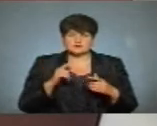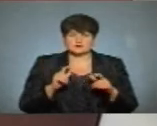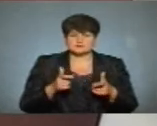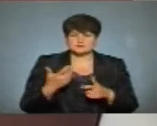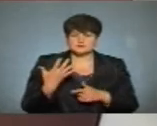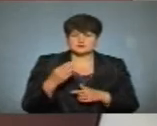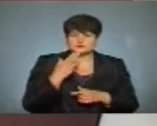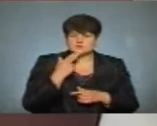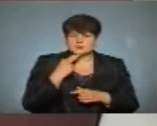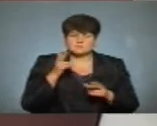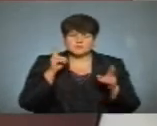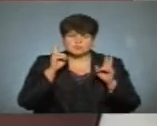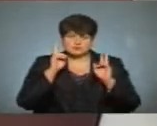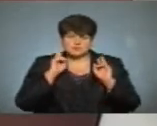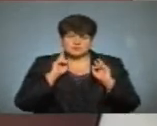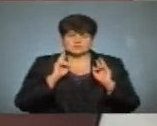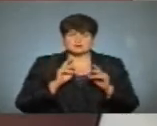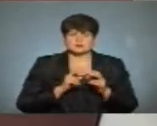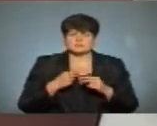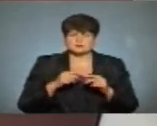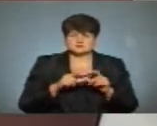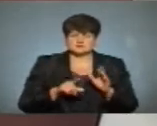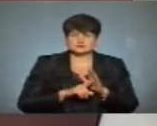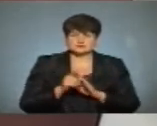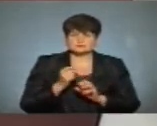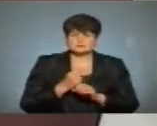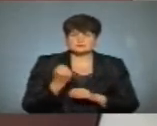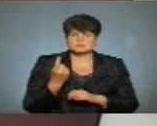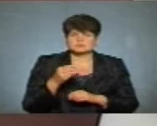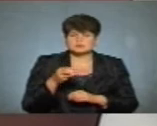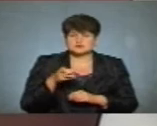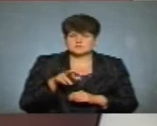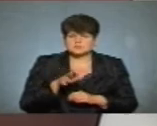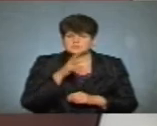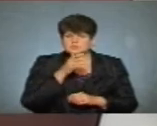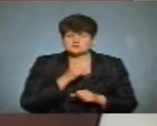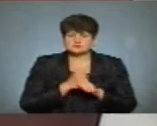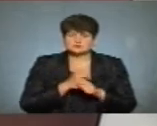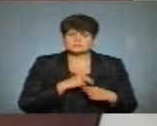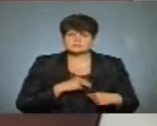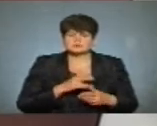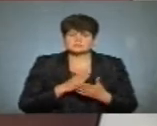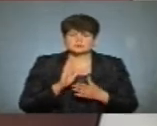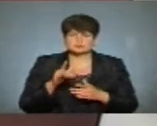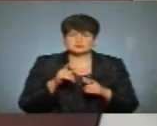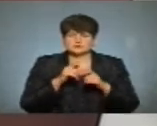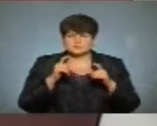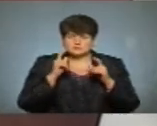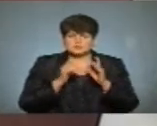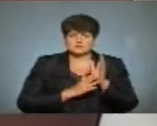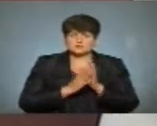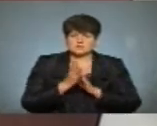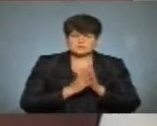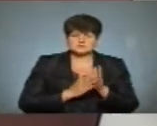червня. Перукарні та промислові магазини запрацювали 11 травня. Під час роботи працівники мають бути в масках, рукавицях і